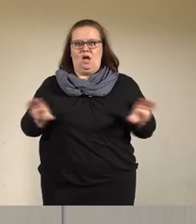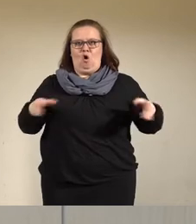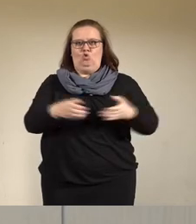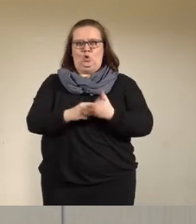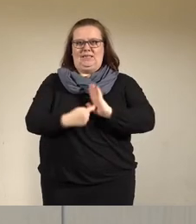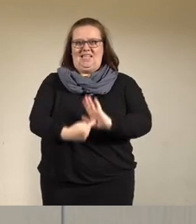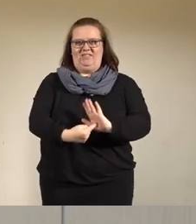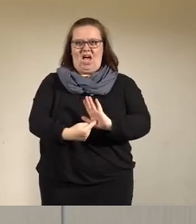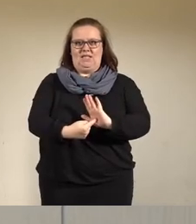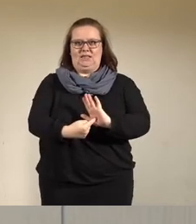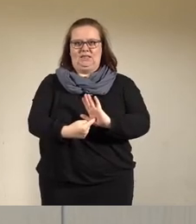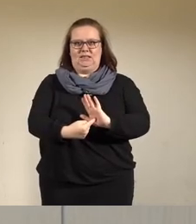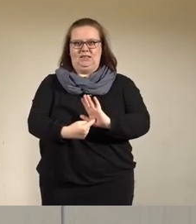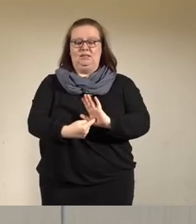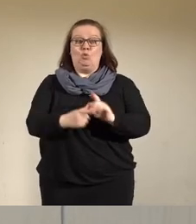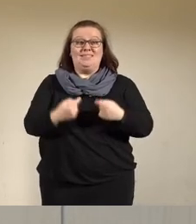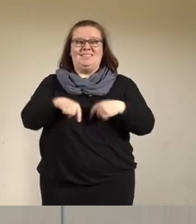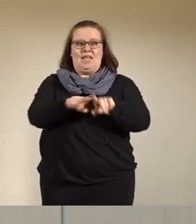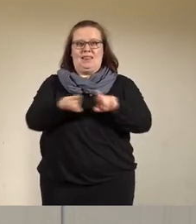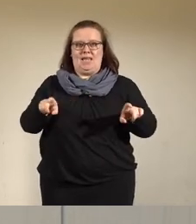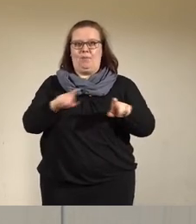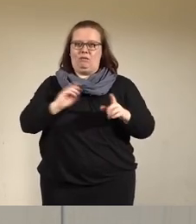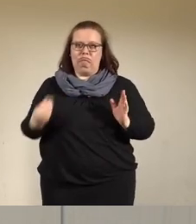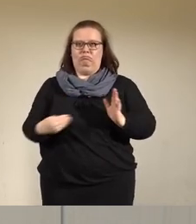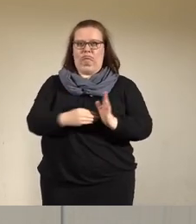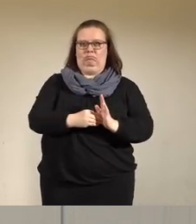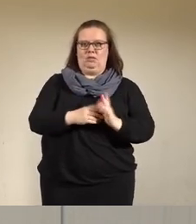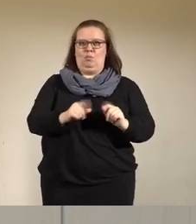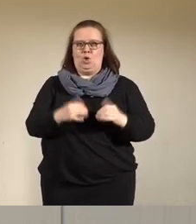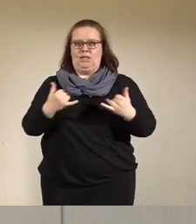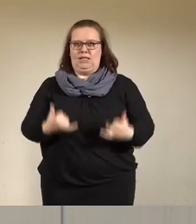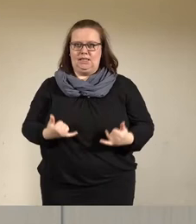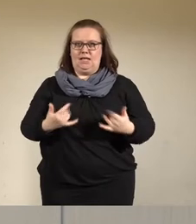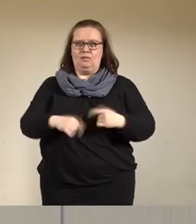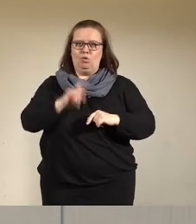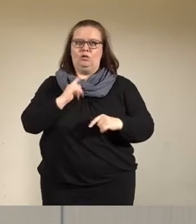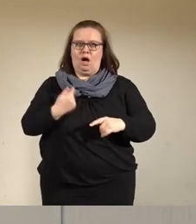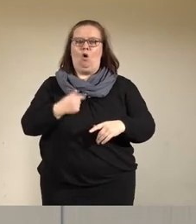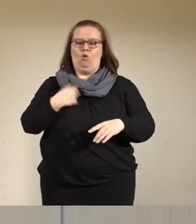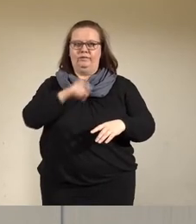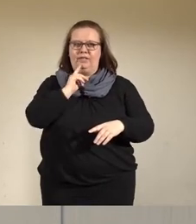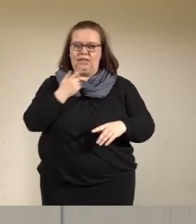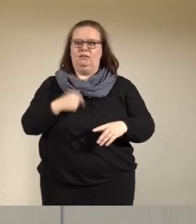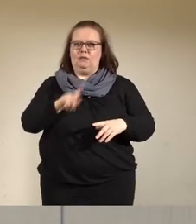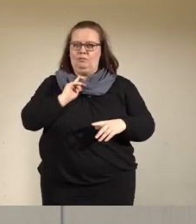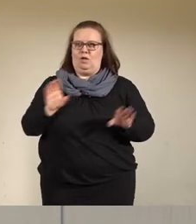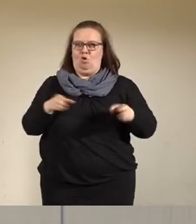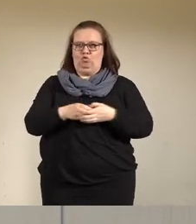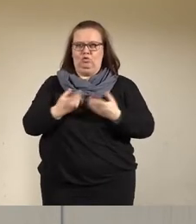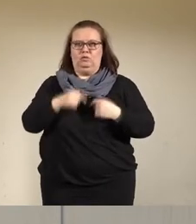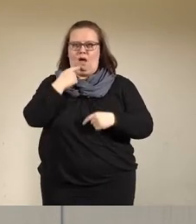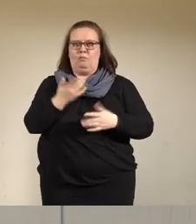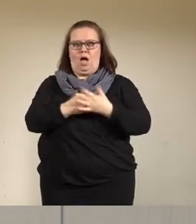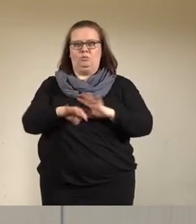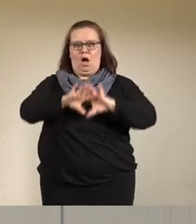hinweisen. Genau das Thema haben wir ja aufgenommen, sodass wir quasi jetzt, was ja das federführende Ausschussvotum zu dem Thema ist, den Einwendungen